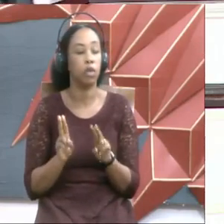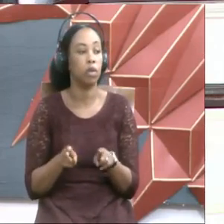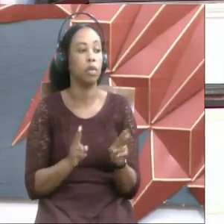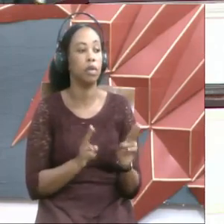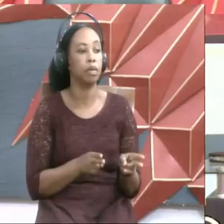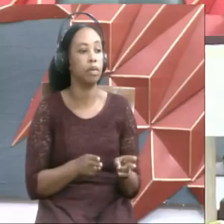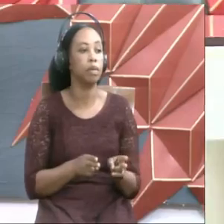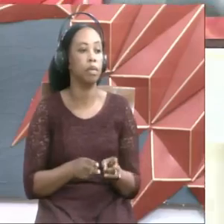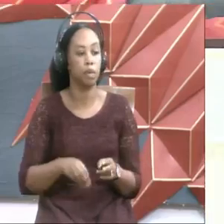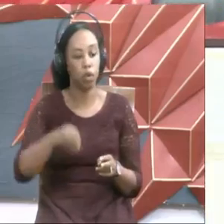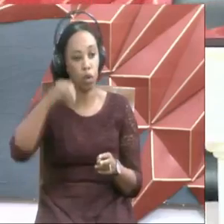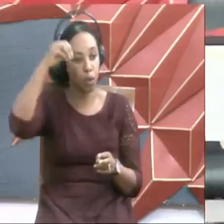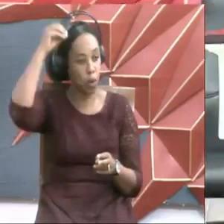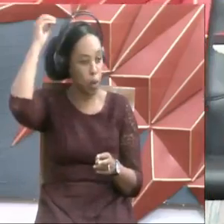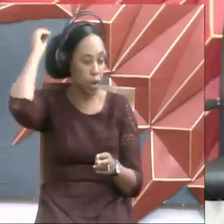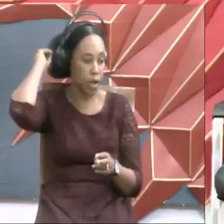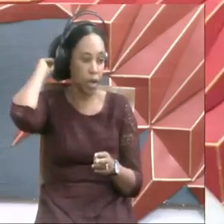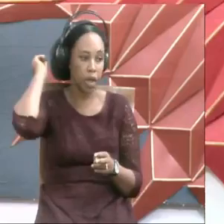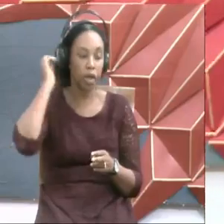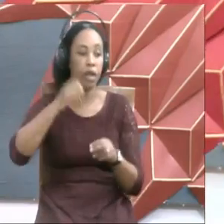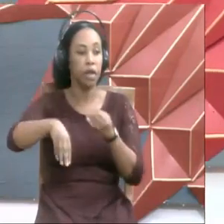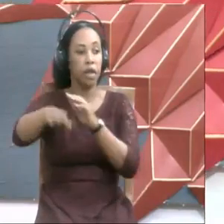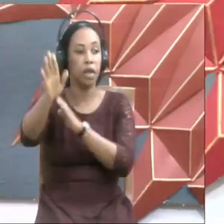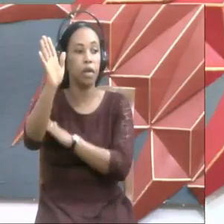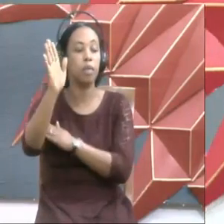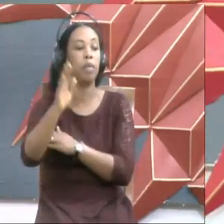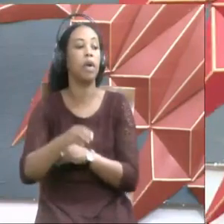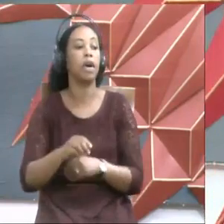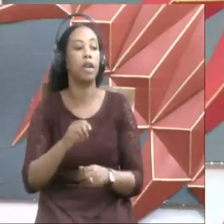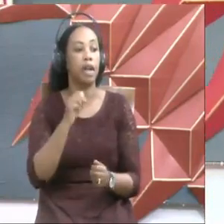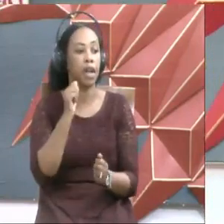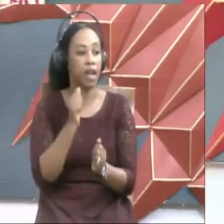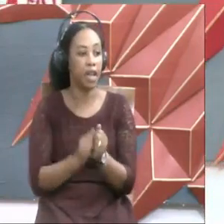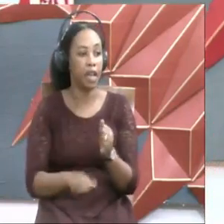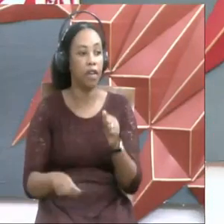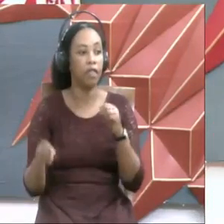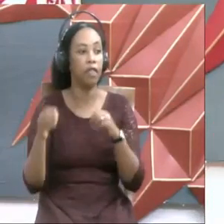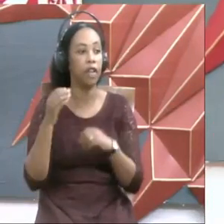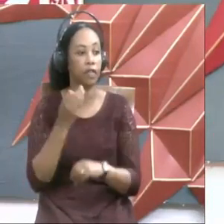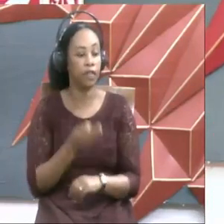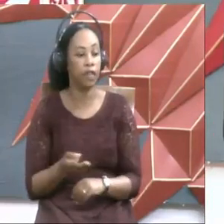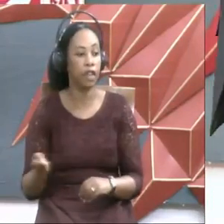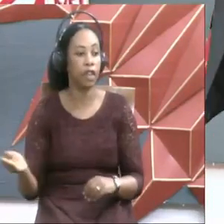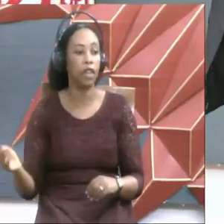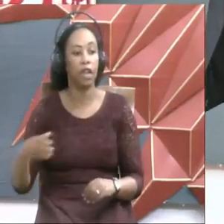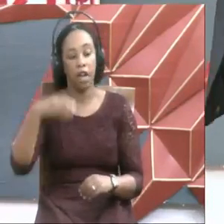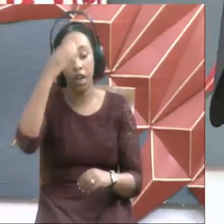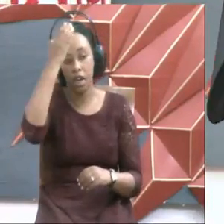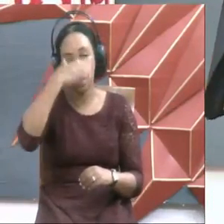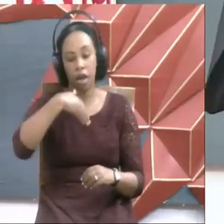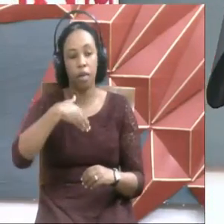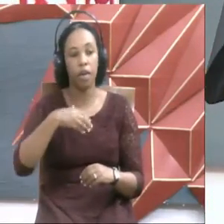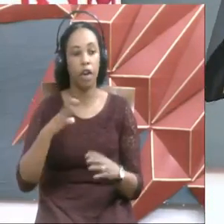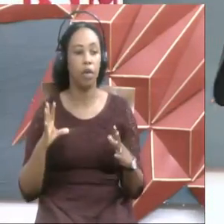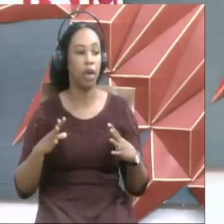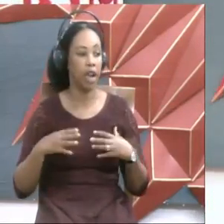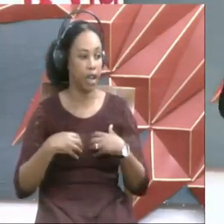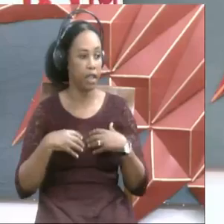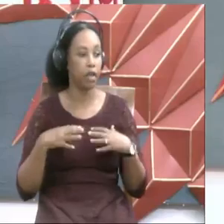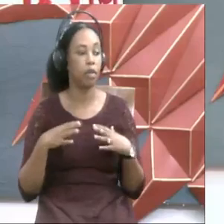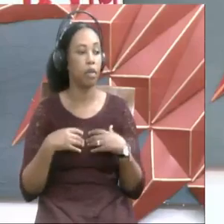bw'umwimerere, Imana buri kintu cyose, ari abantu, ari inyamaswa, buri